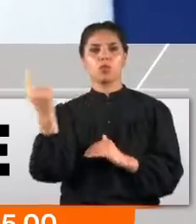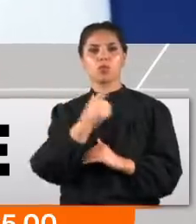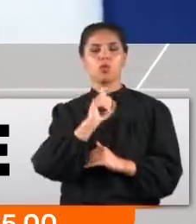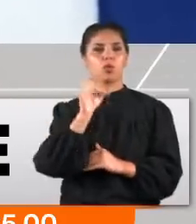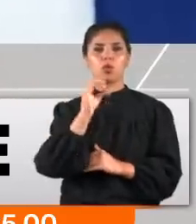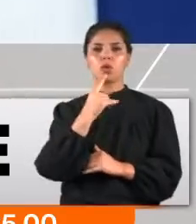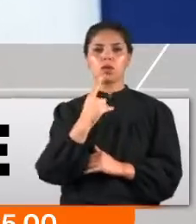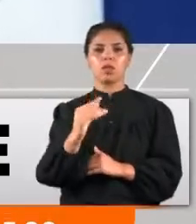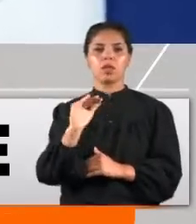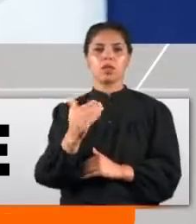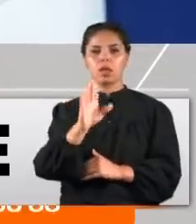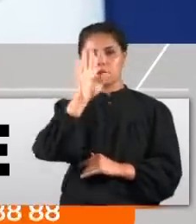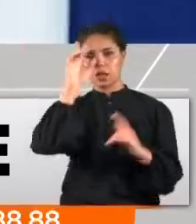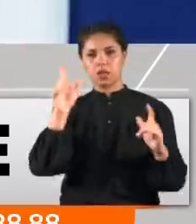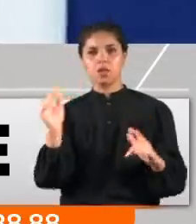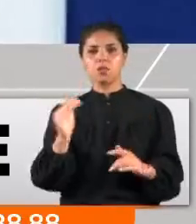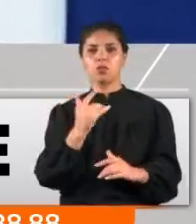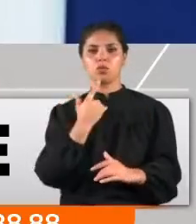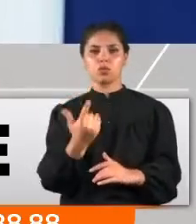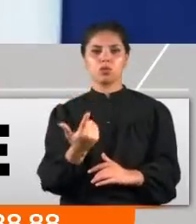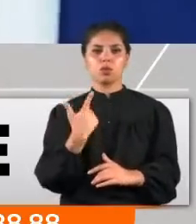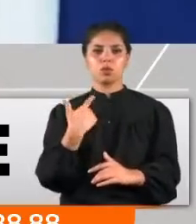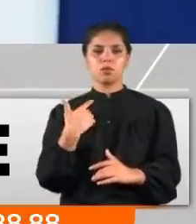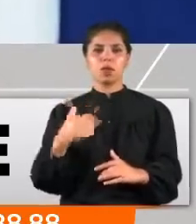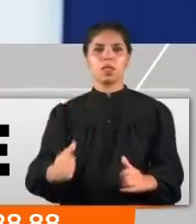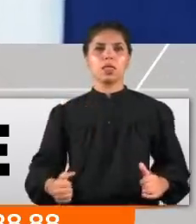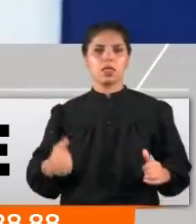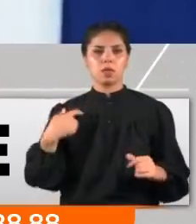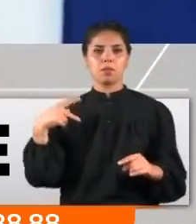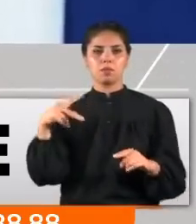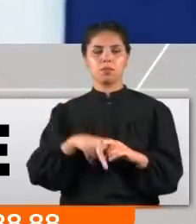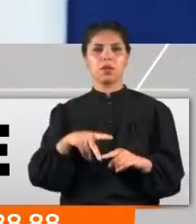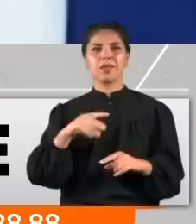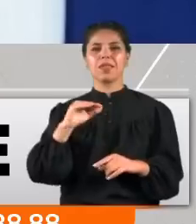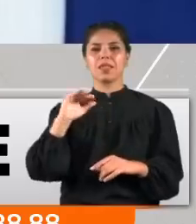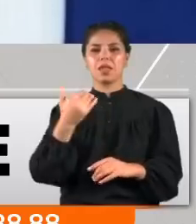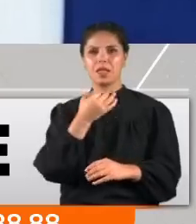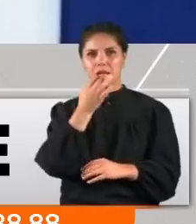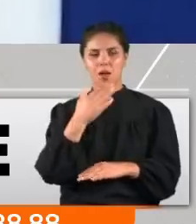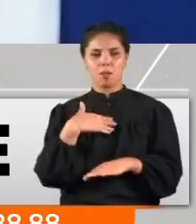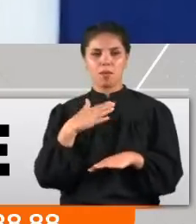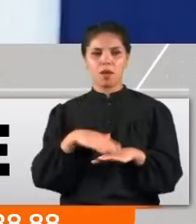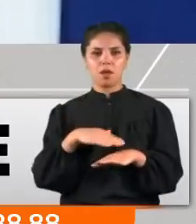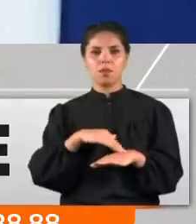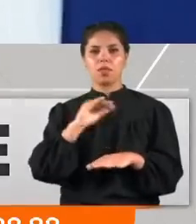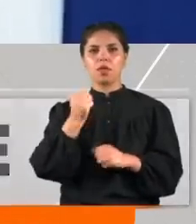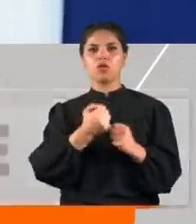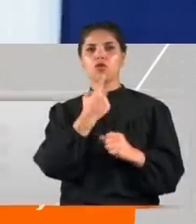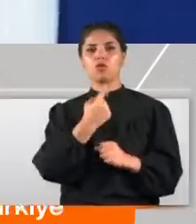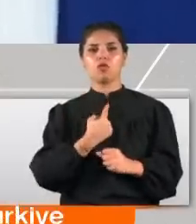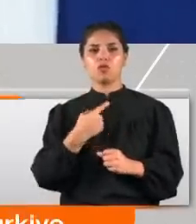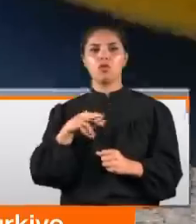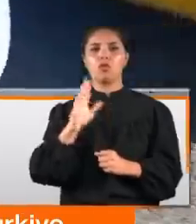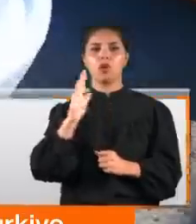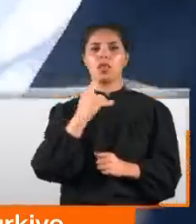%90'ı diyor ki taksi İstanbul'da çok ucuz. Ben tekerlekli sandalyeye binip bir taksi haberi yaptım ve taksi şoförü bana şunu dedi,